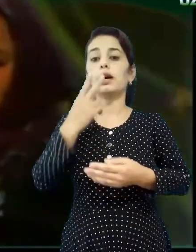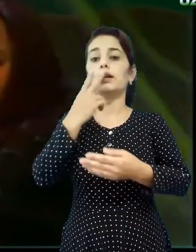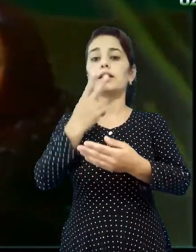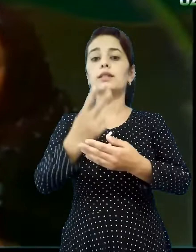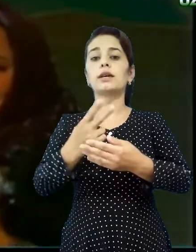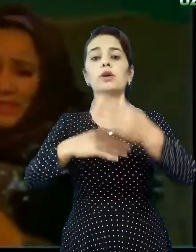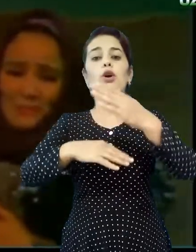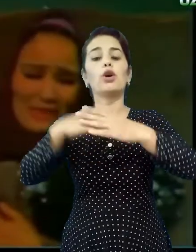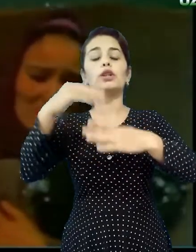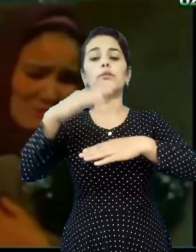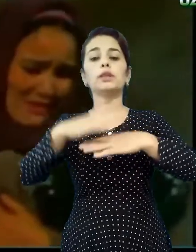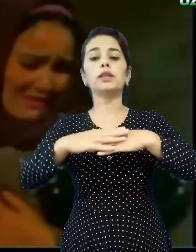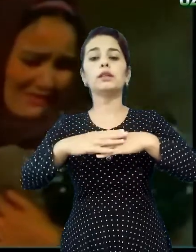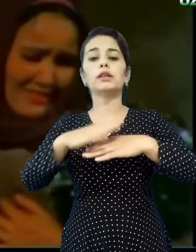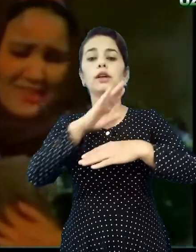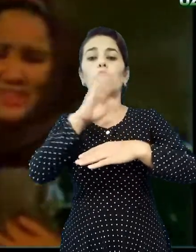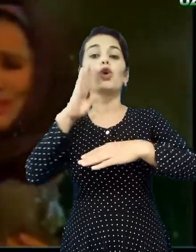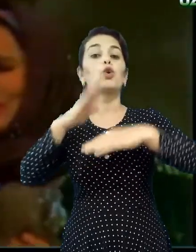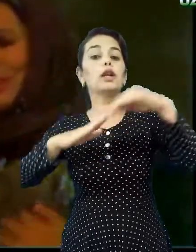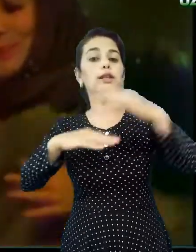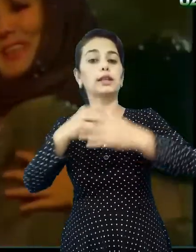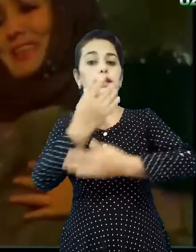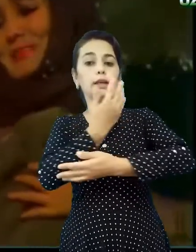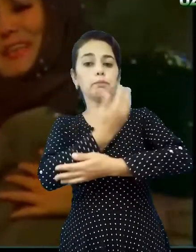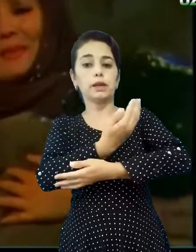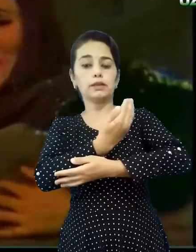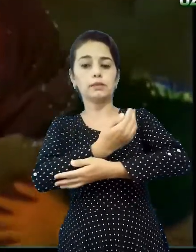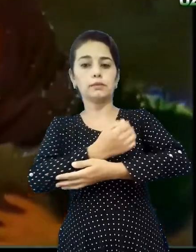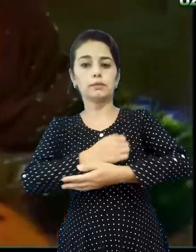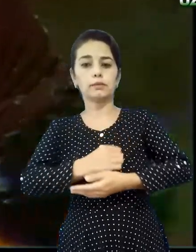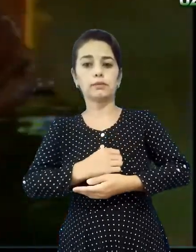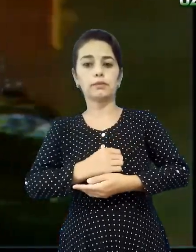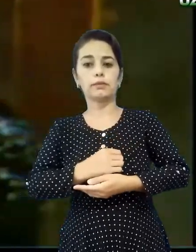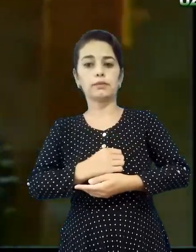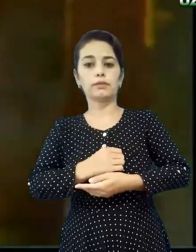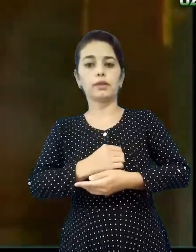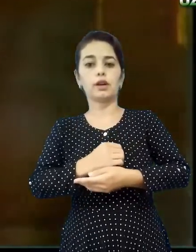Bir mahal qarasam, onamning qo'llarida ketyapman.